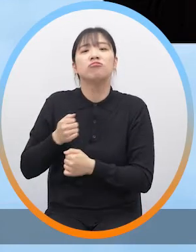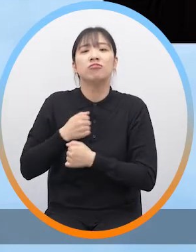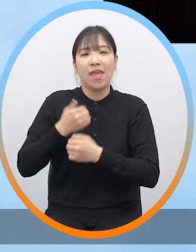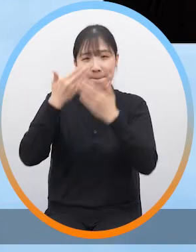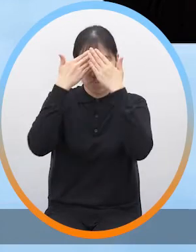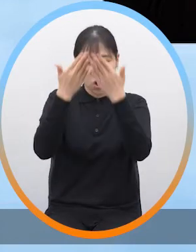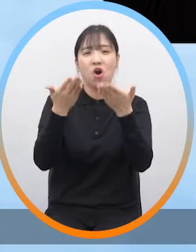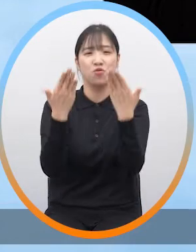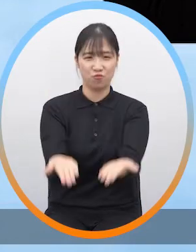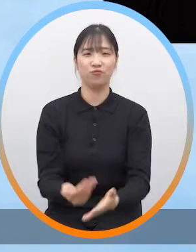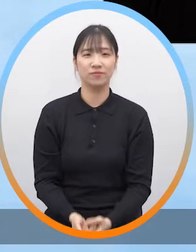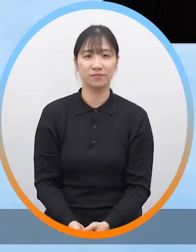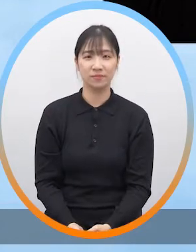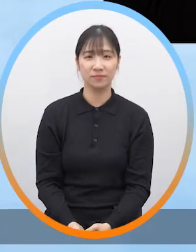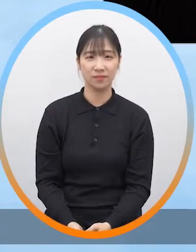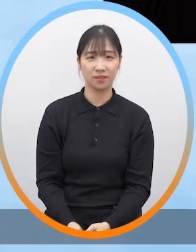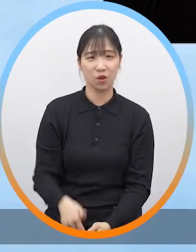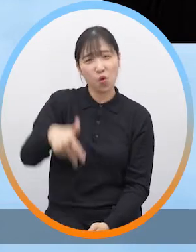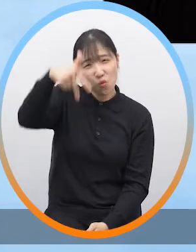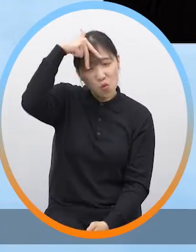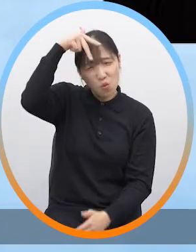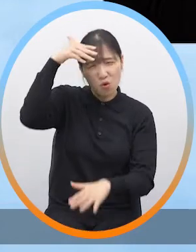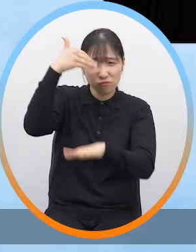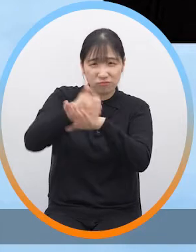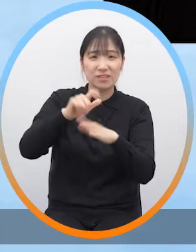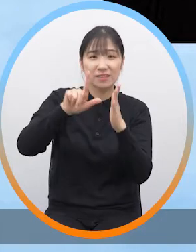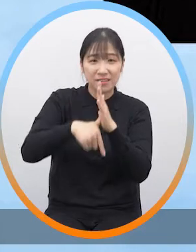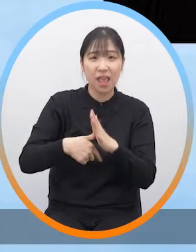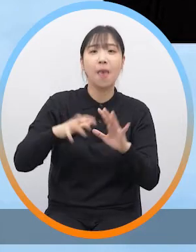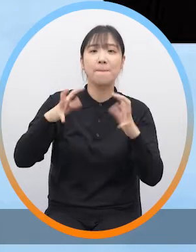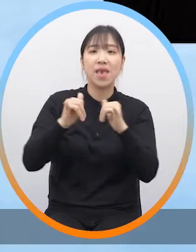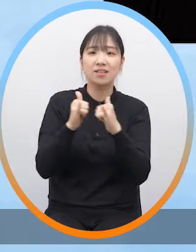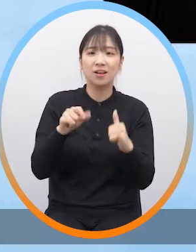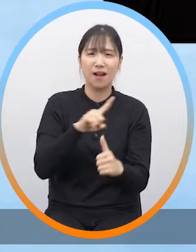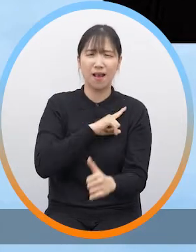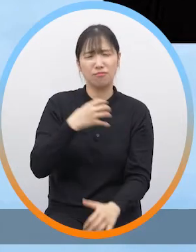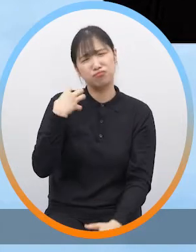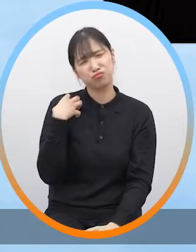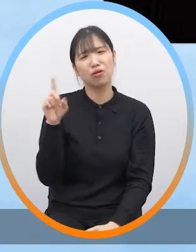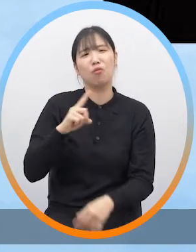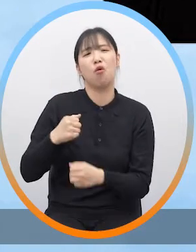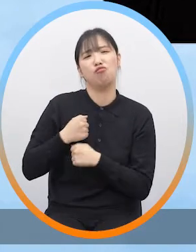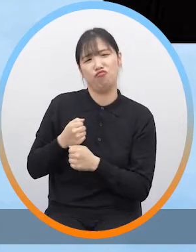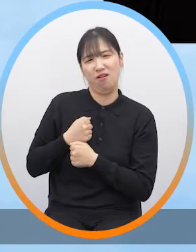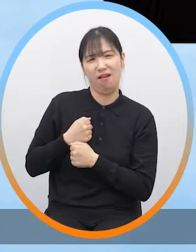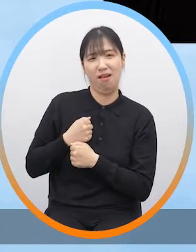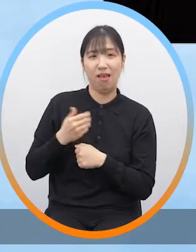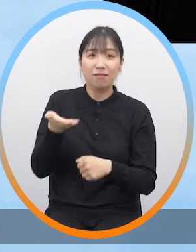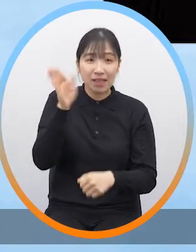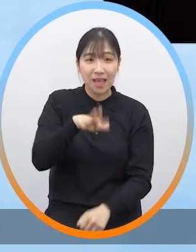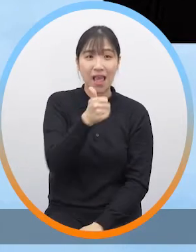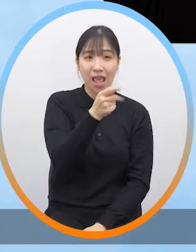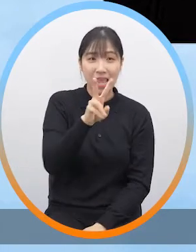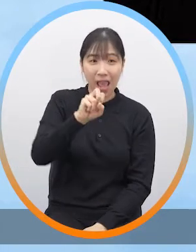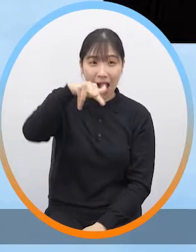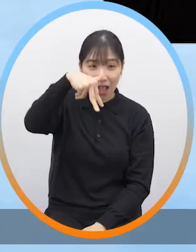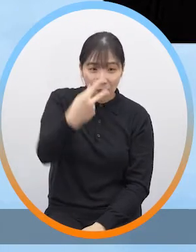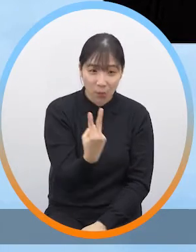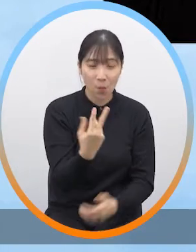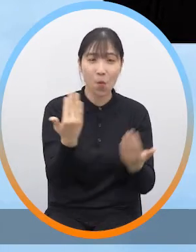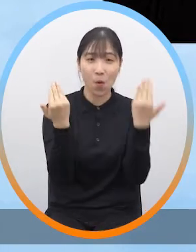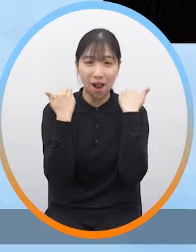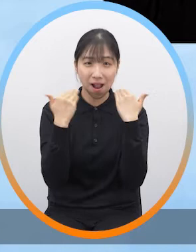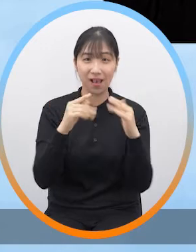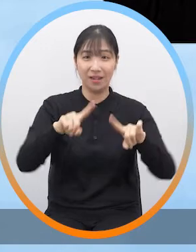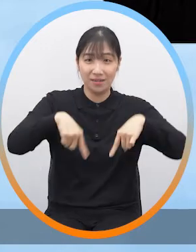면제시켜 줍니다. 조선 후기에 백성들의 가장 큰 부담이 군역 부담이었거든요. 근데 향교의 학생이 되면